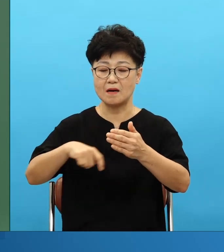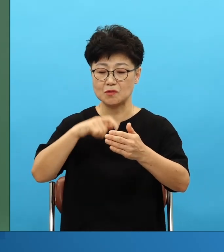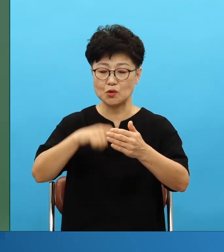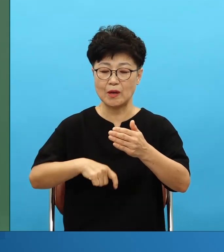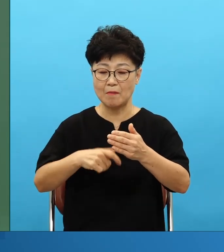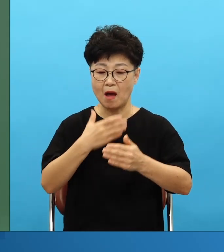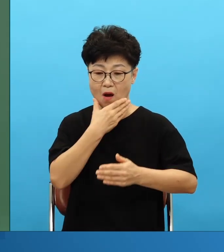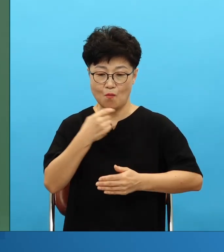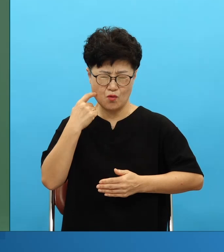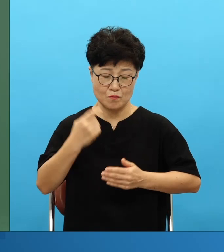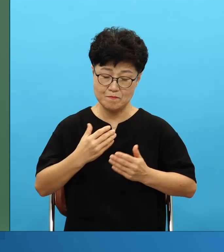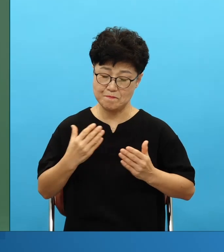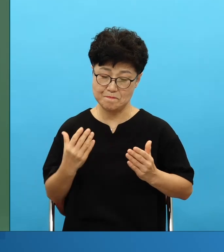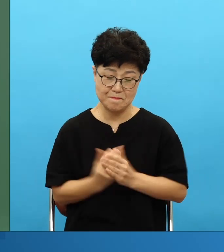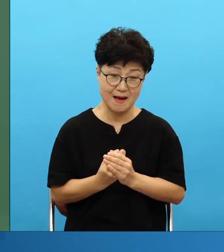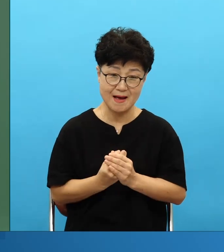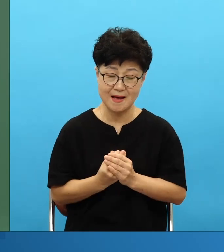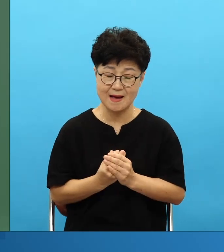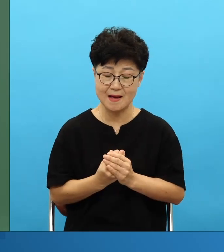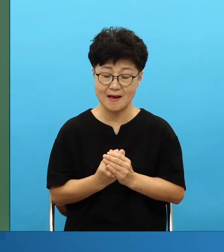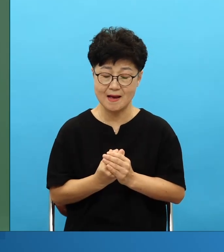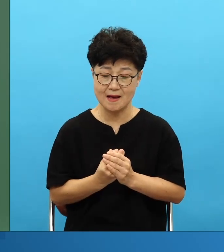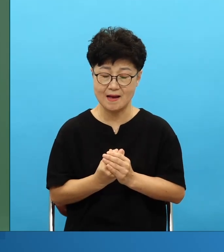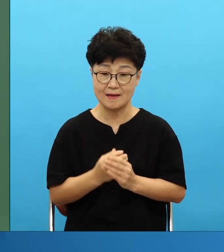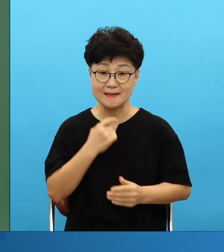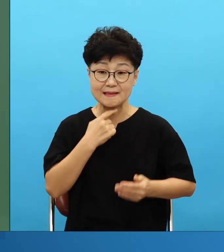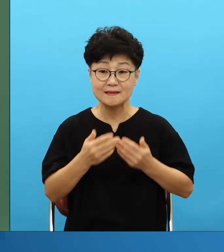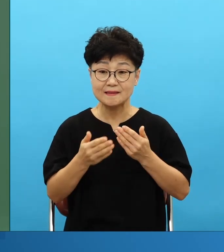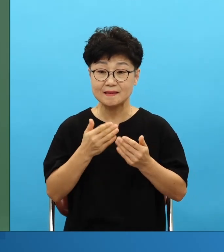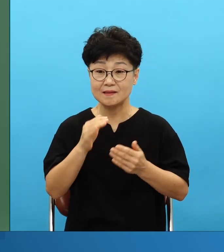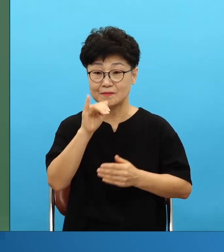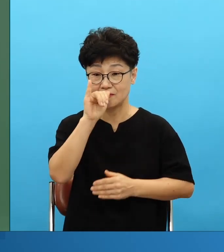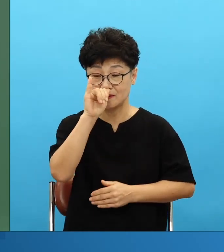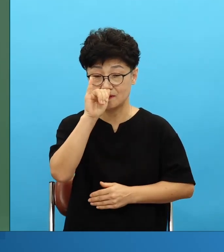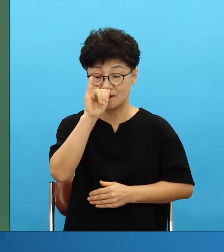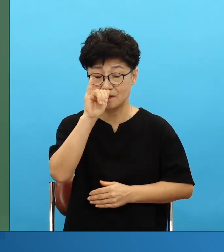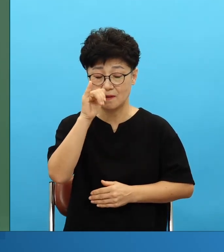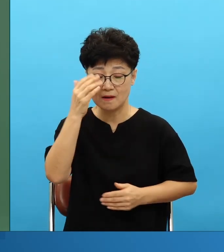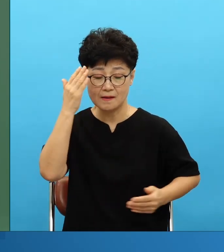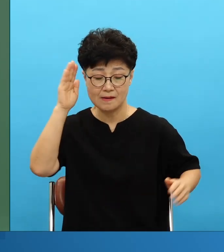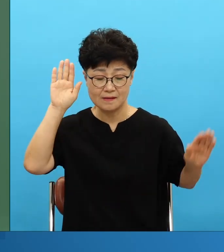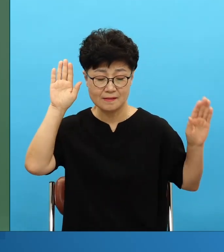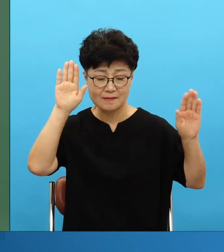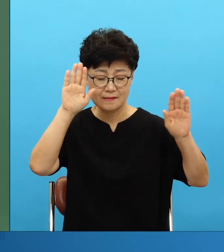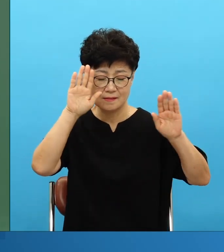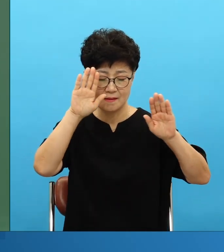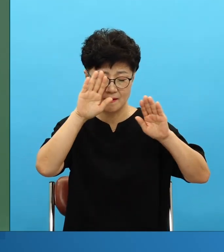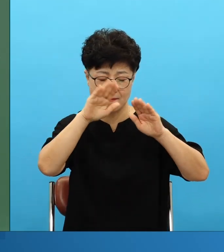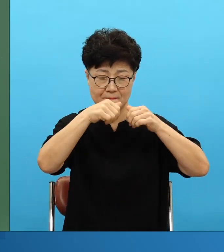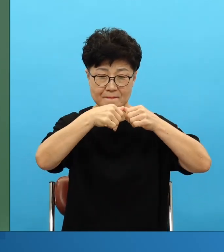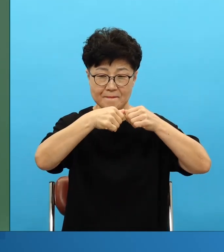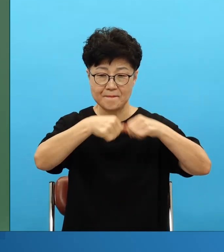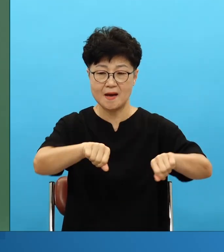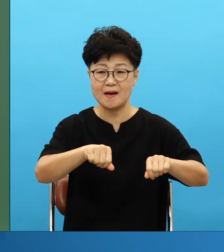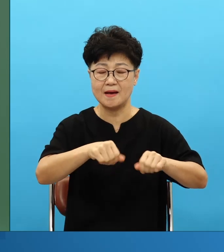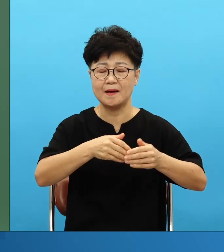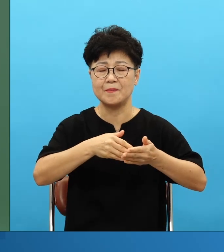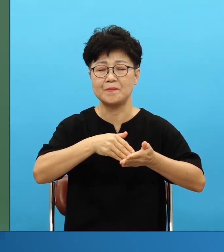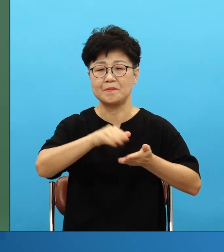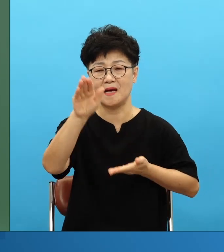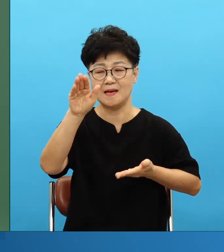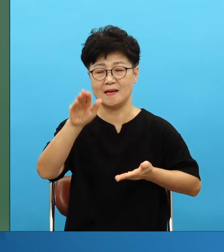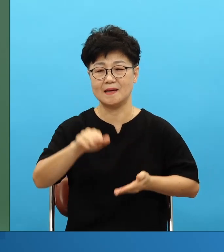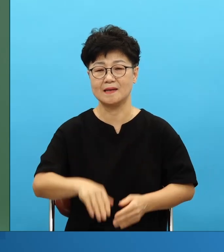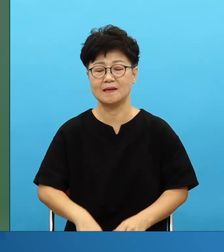heart, if you think the gospel is everything, 이게 체험되어지면 흑암은 꺾입니다. that when you experience that, the darkness is broken.